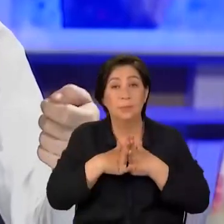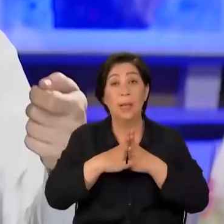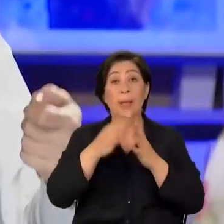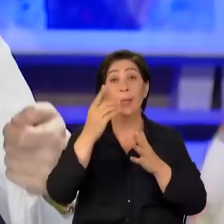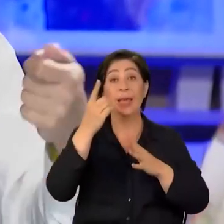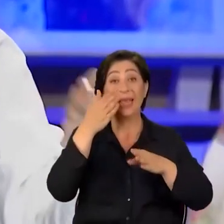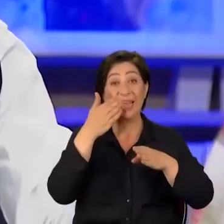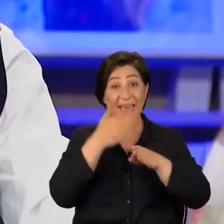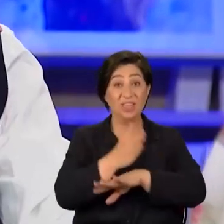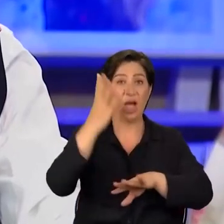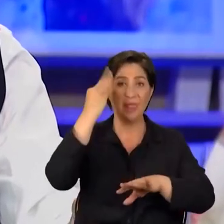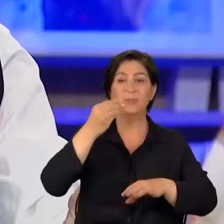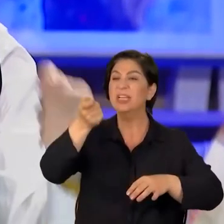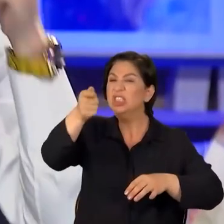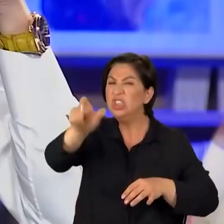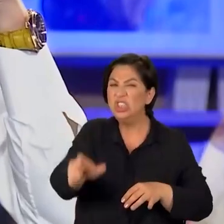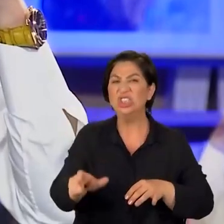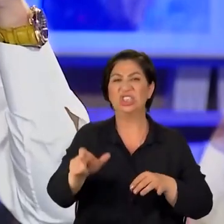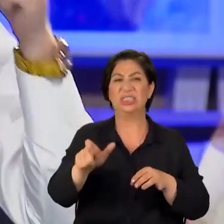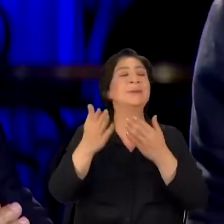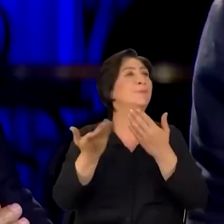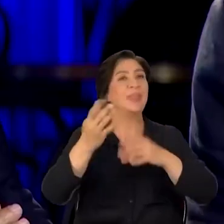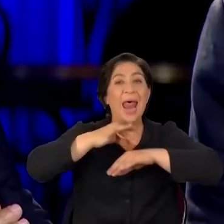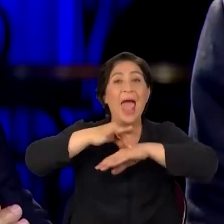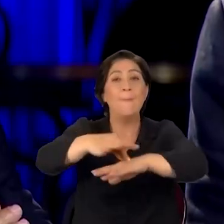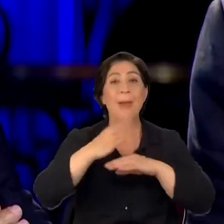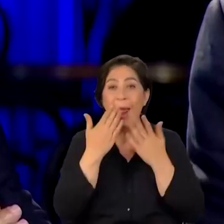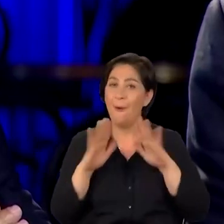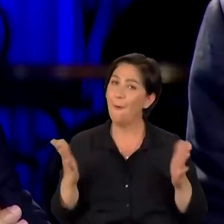Gerçek anlamda bir işçi sınıfı yok. Bir kılavuz da yok aslında. Bir